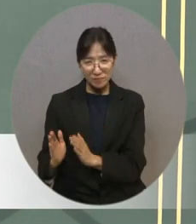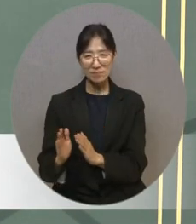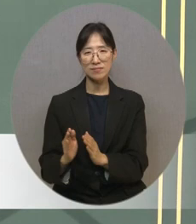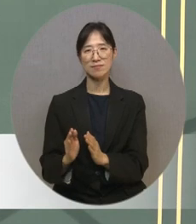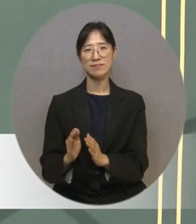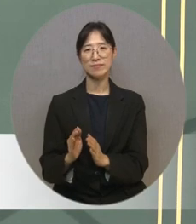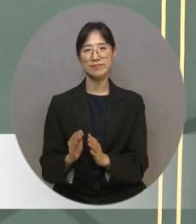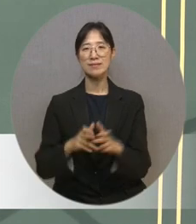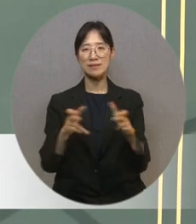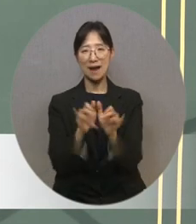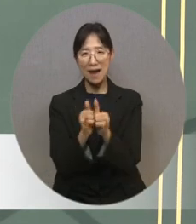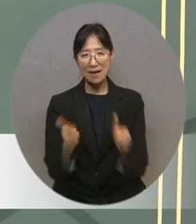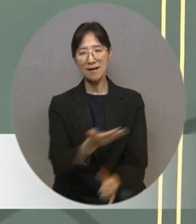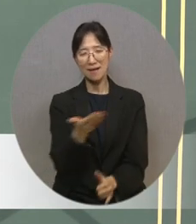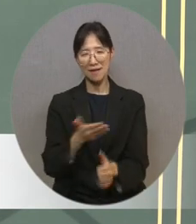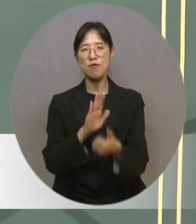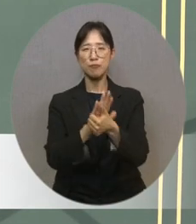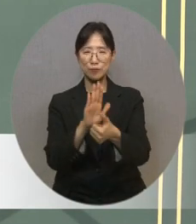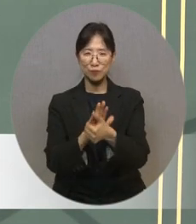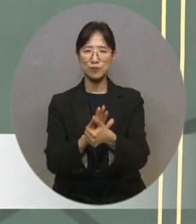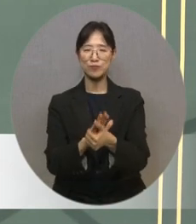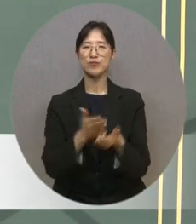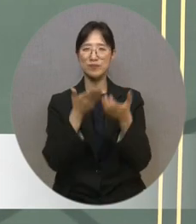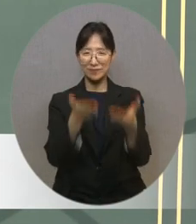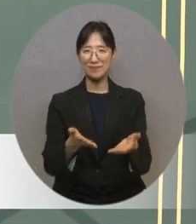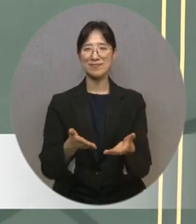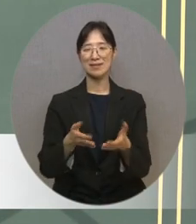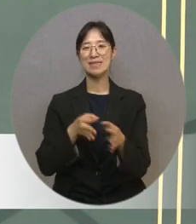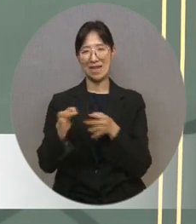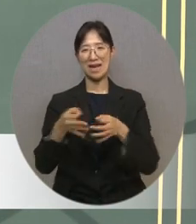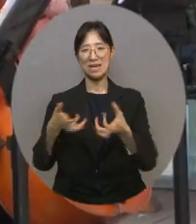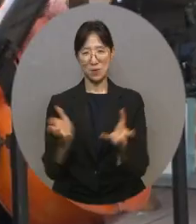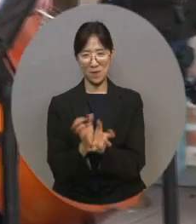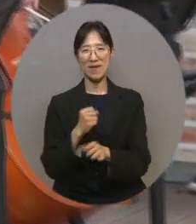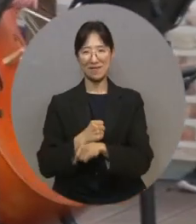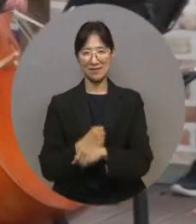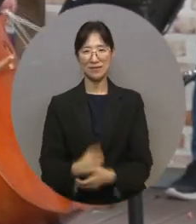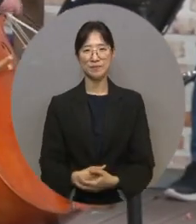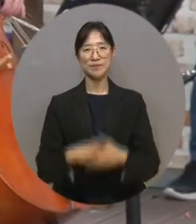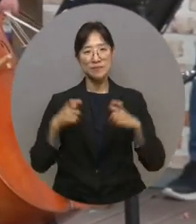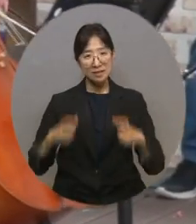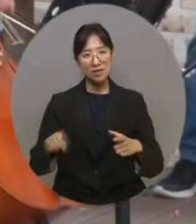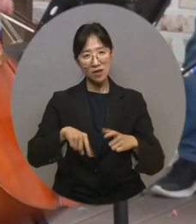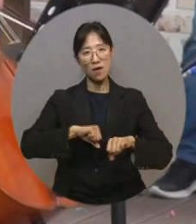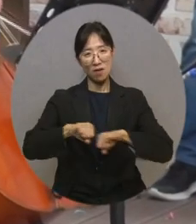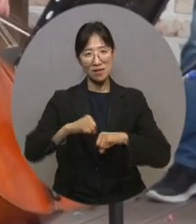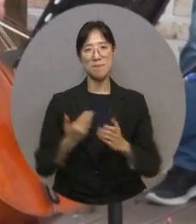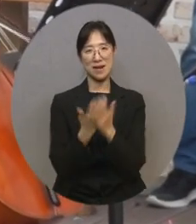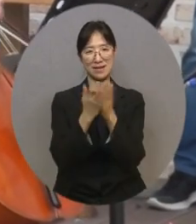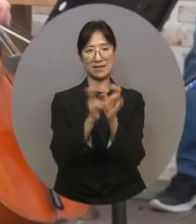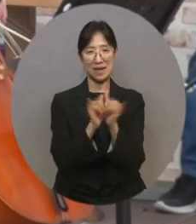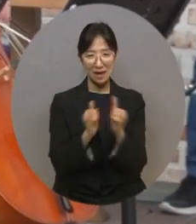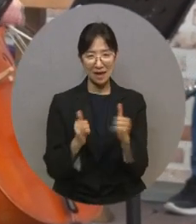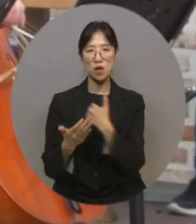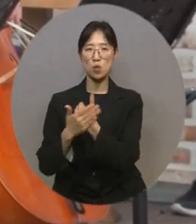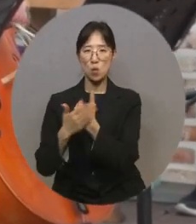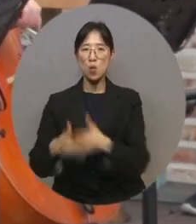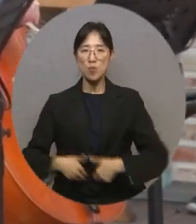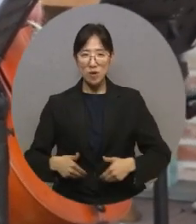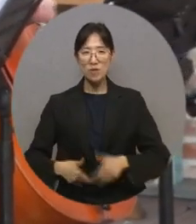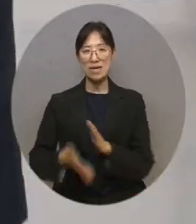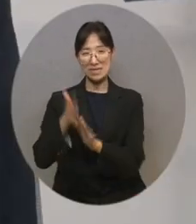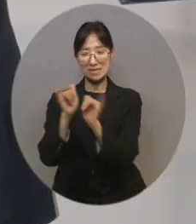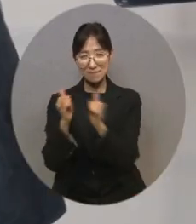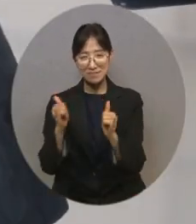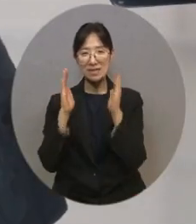해가지고 장애인분들에게도 더 보탬이 되는 양주시 상인회가 되겠습니다. 지역에서 활동하는 발달 장애인과 도움이 필요한